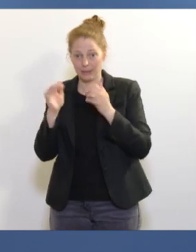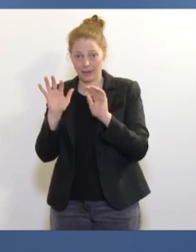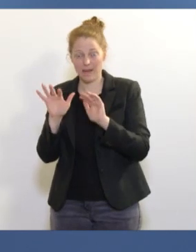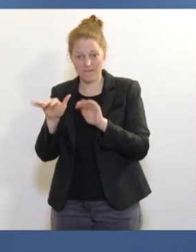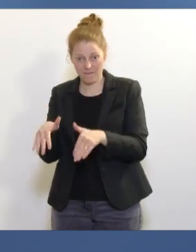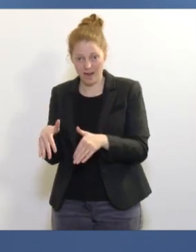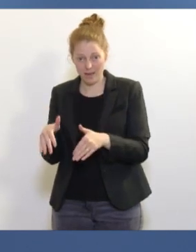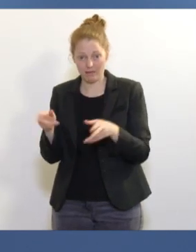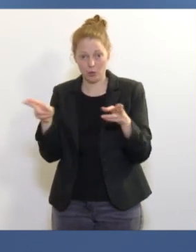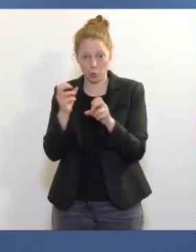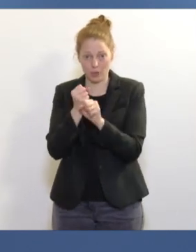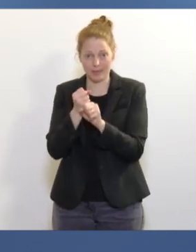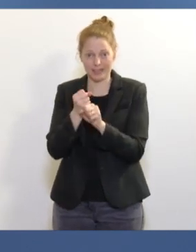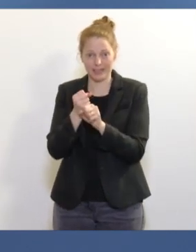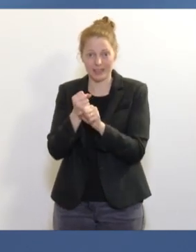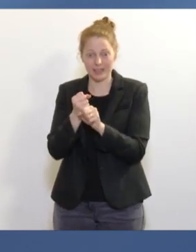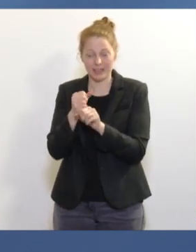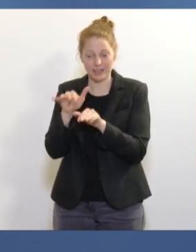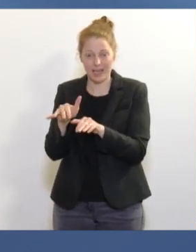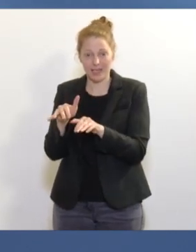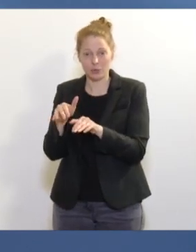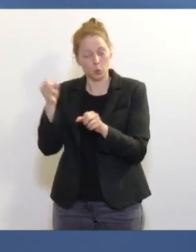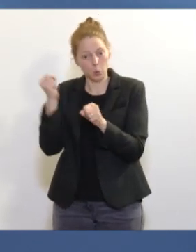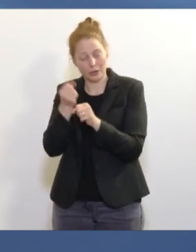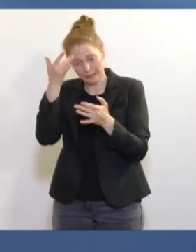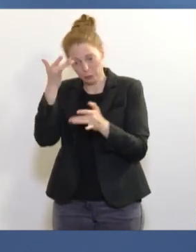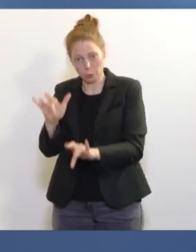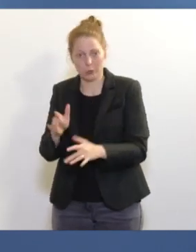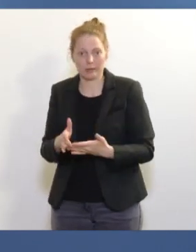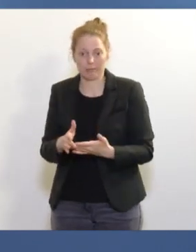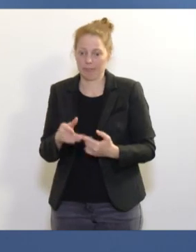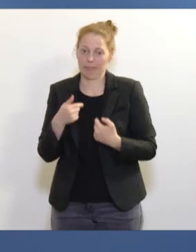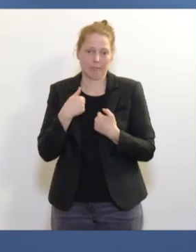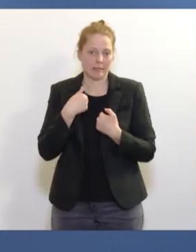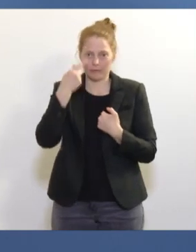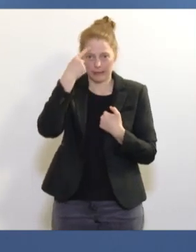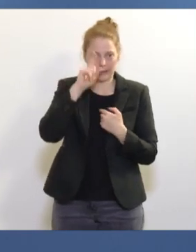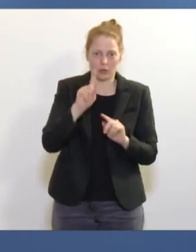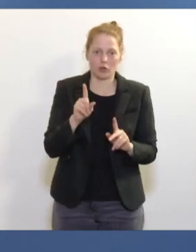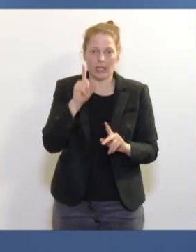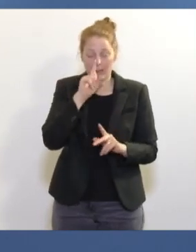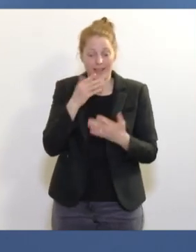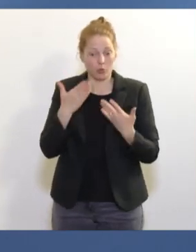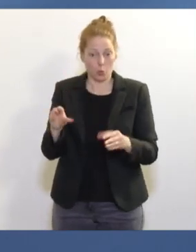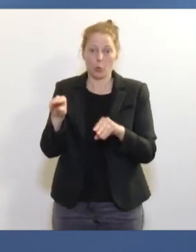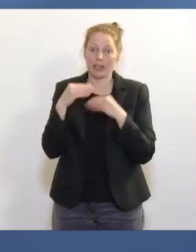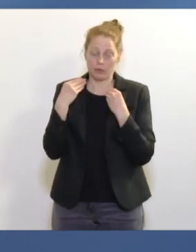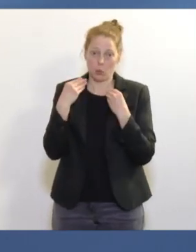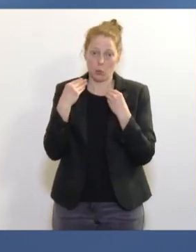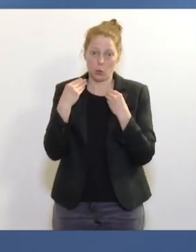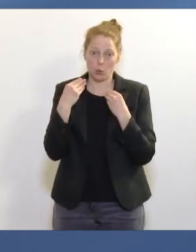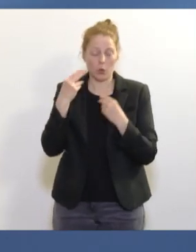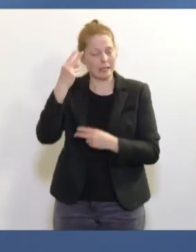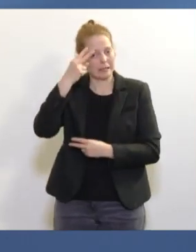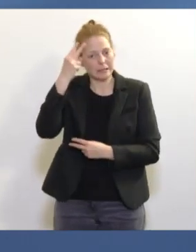schon mal partiell Verstoß gab. Meistens wissen es nicht. Ich kann einfach garantieren, dass wenn wir so viel zugedrungen kriegen, dass wir dann